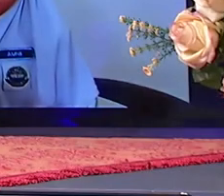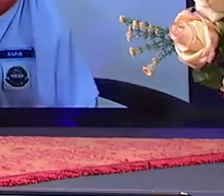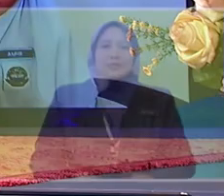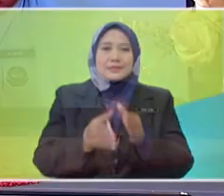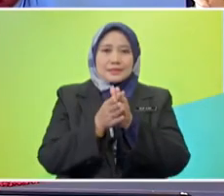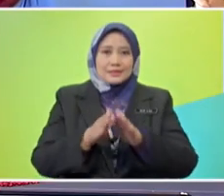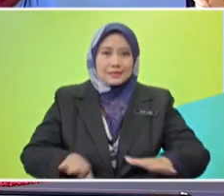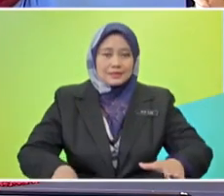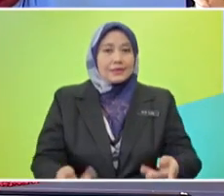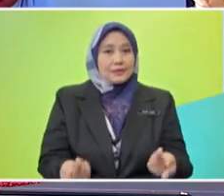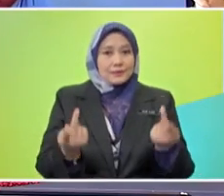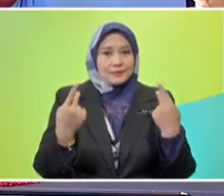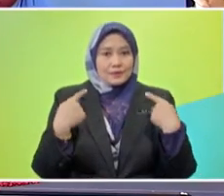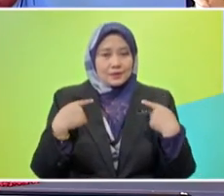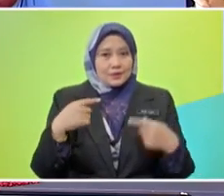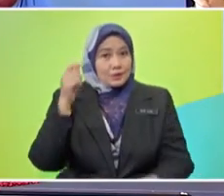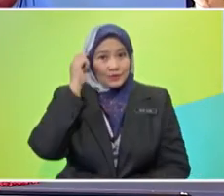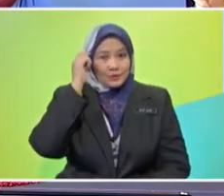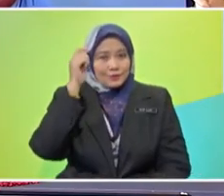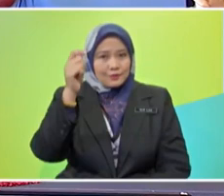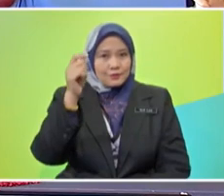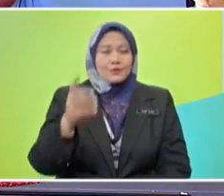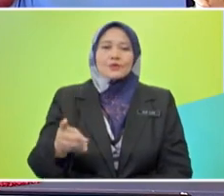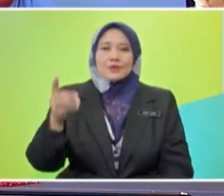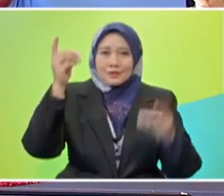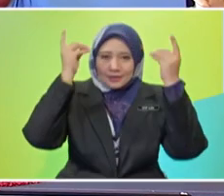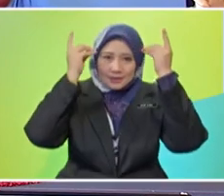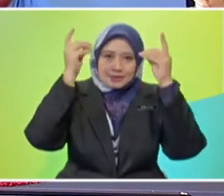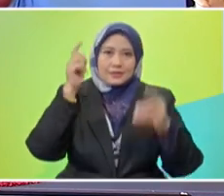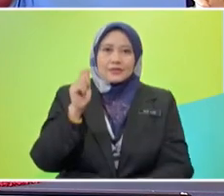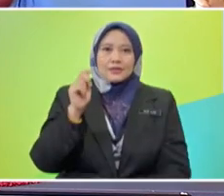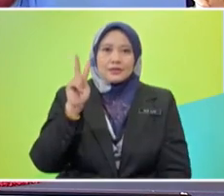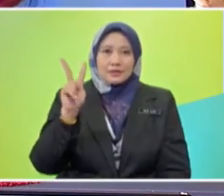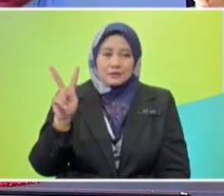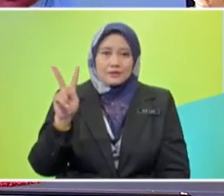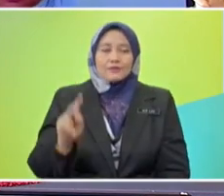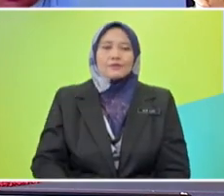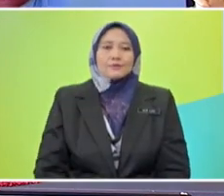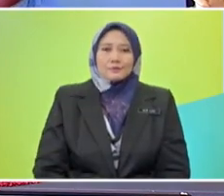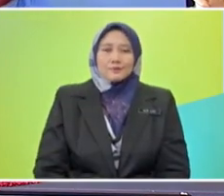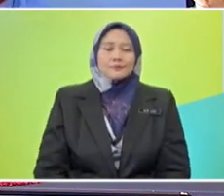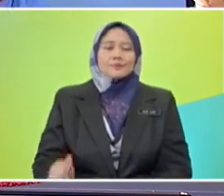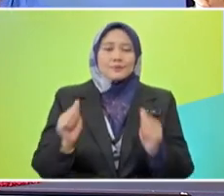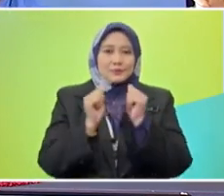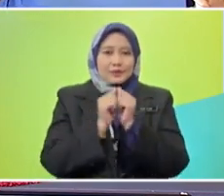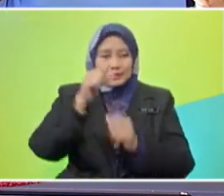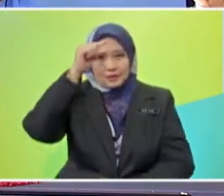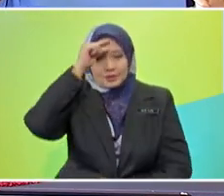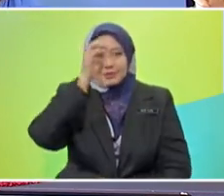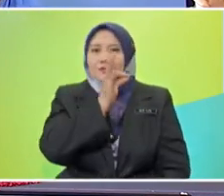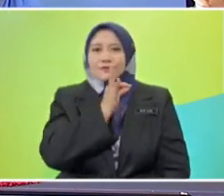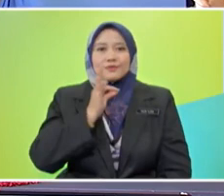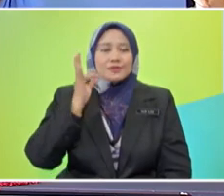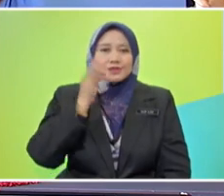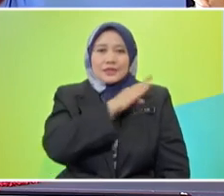Selamat kembali menonton Didik TV KPM. Masih lagi bersama dengan Abang Fizi dan juga kita bersama dengan Cikgu Hasliana kita